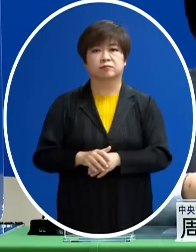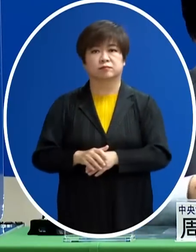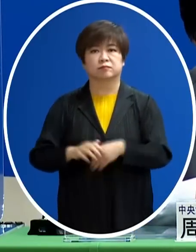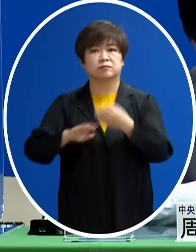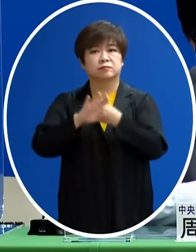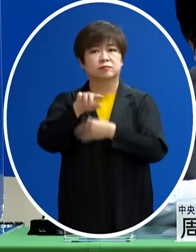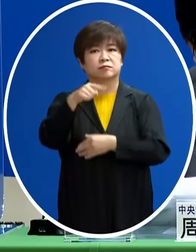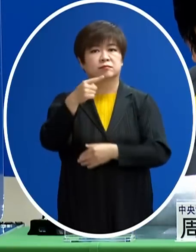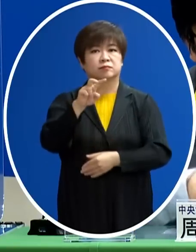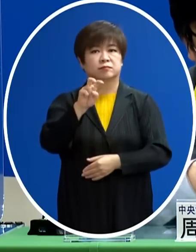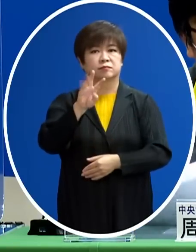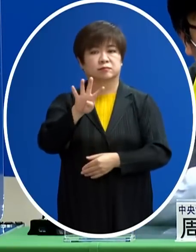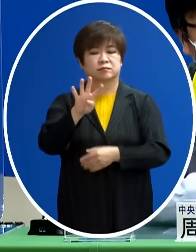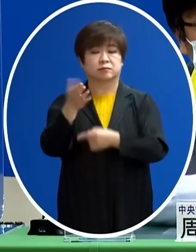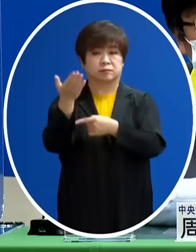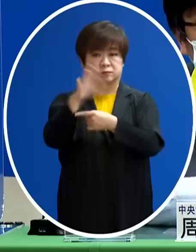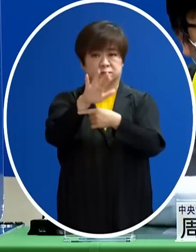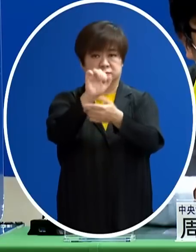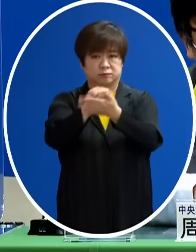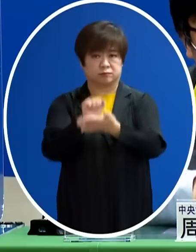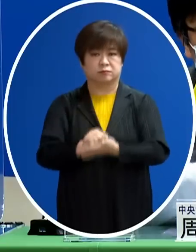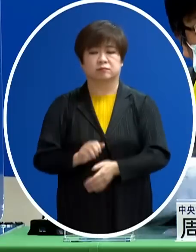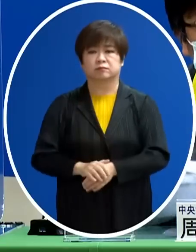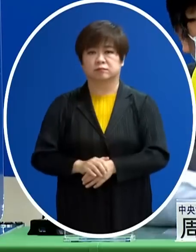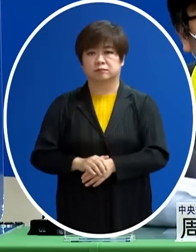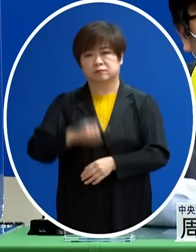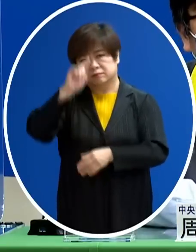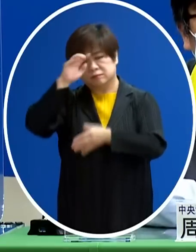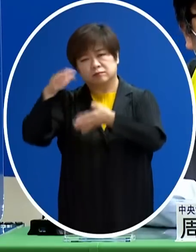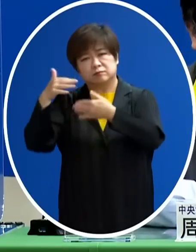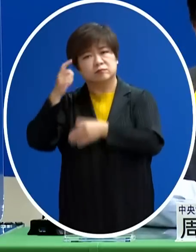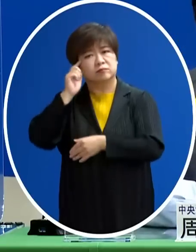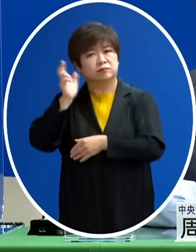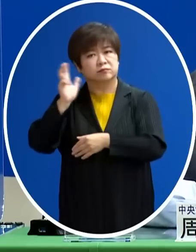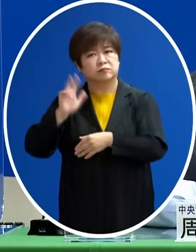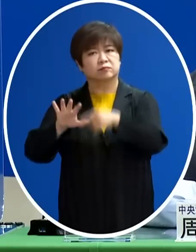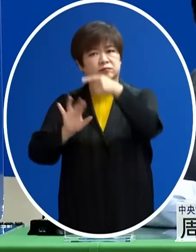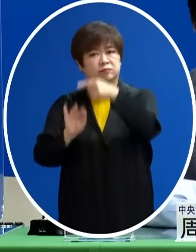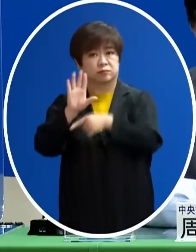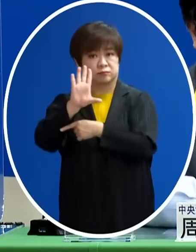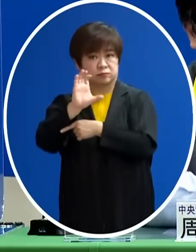外有124例的死亡。那目前轻症无症状的比例是